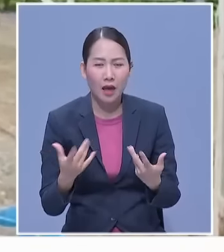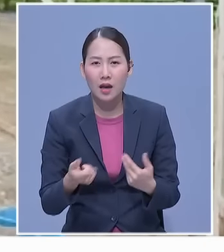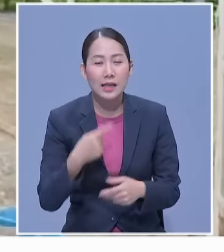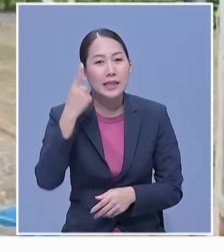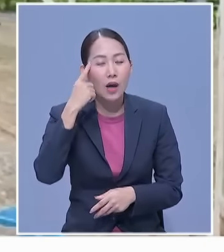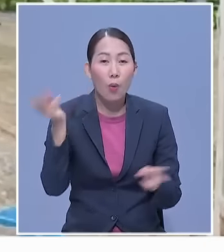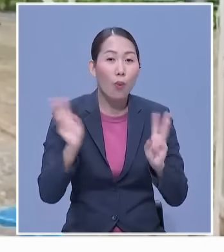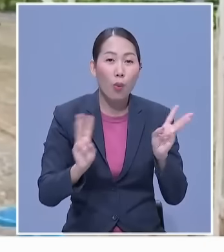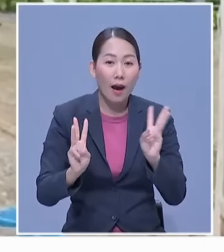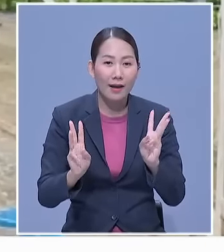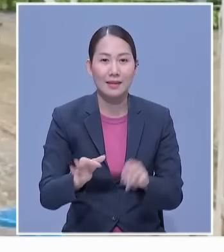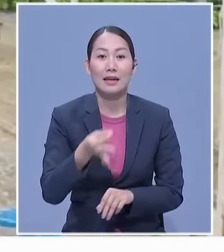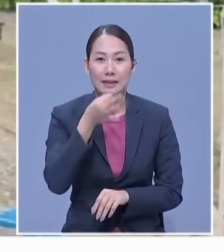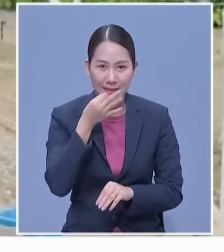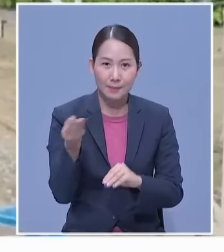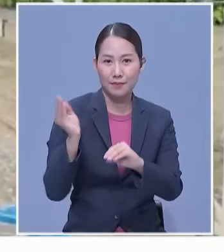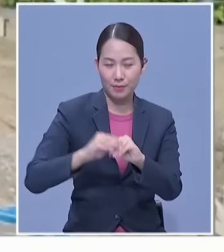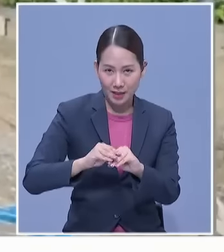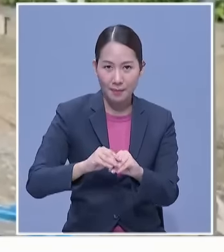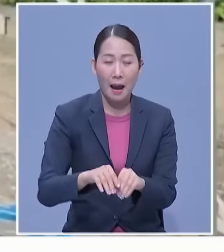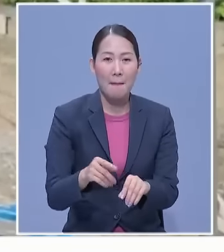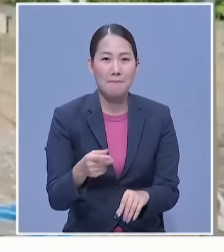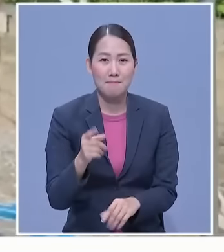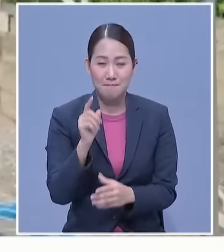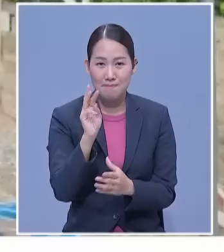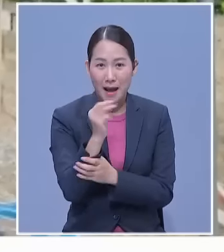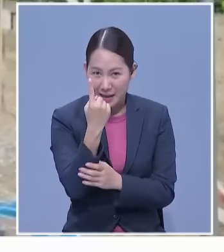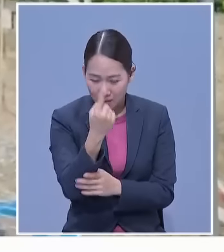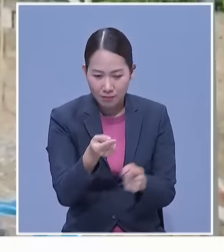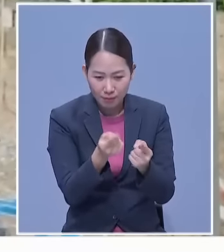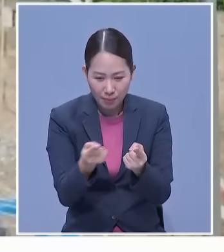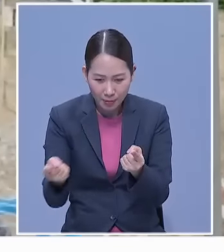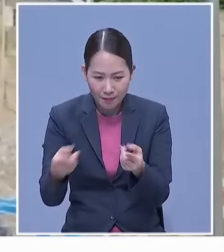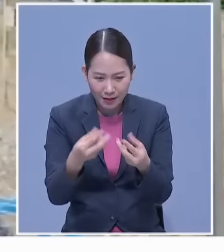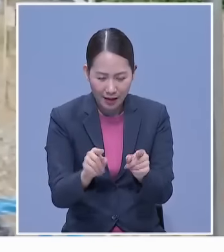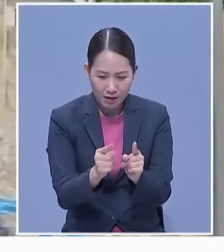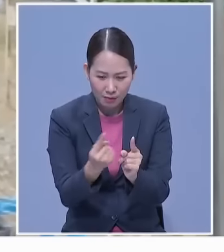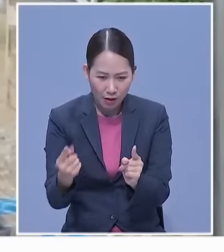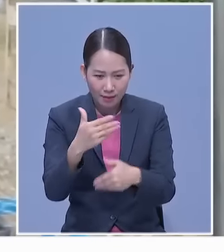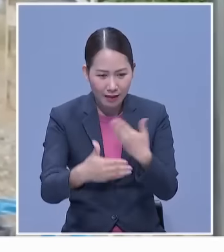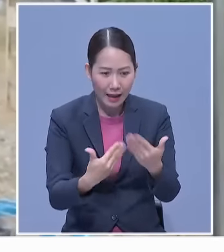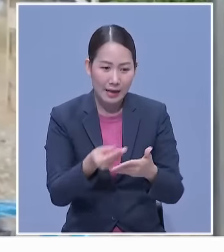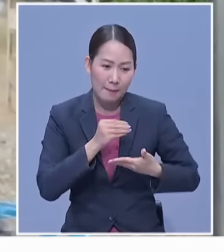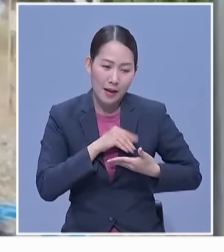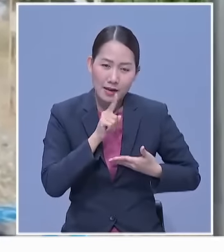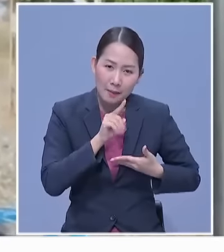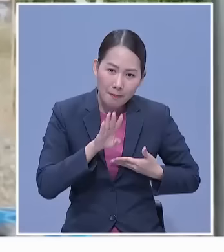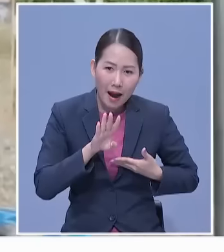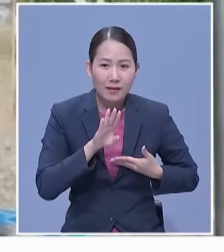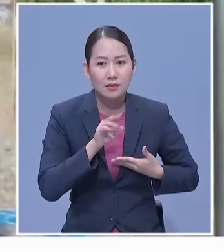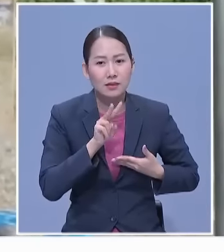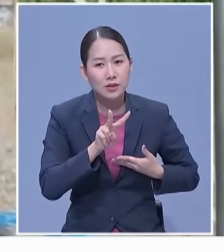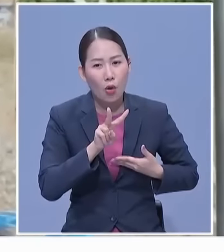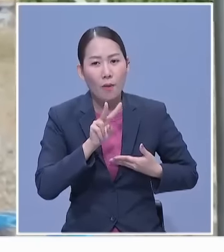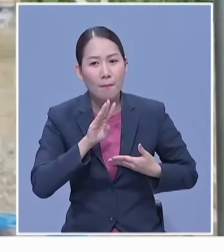หรือ 2บาทเงี้เราก็ได้เงินเลยไปเรื่อยๆเราได้ไปเรๆเหมือนเหมือน้ำบ่อสายอ่ะอ่ามันก็จะออกไปเลยตักกินน้อยๆแต่ได้